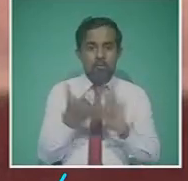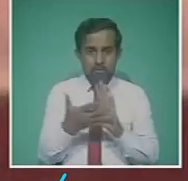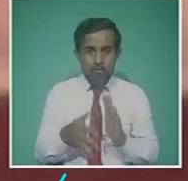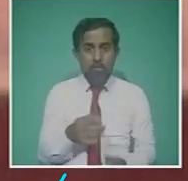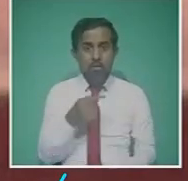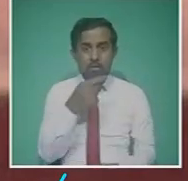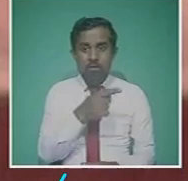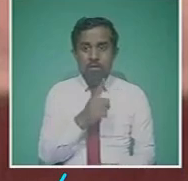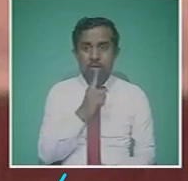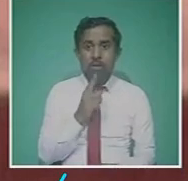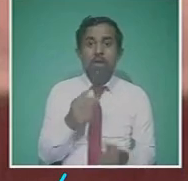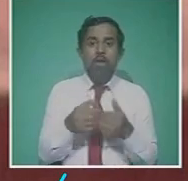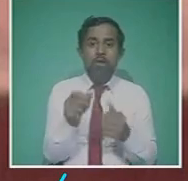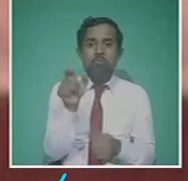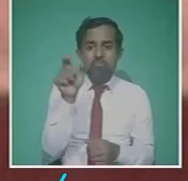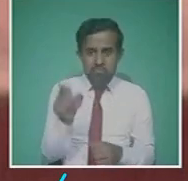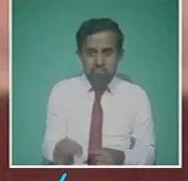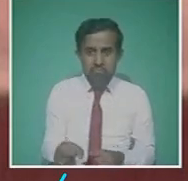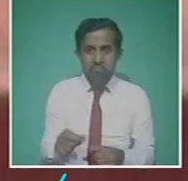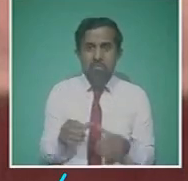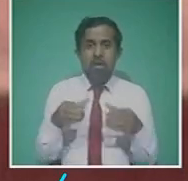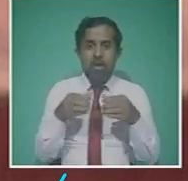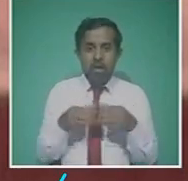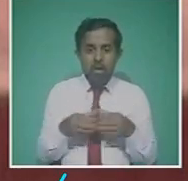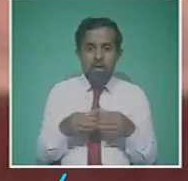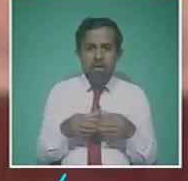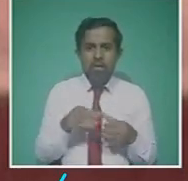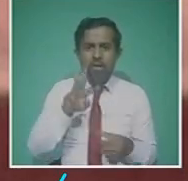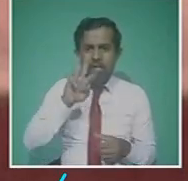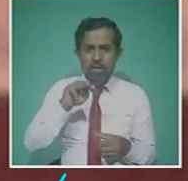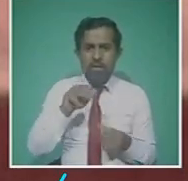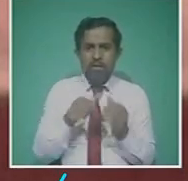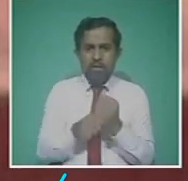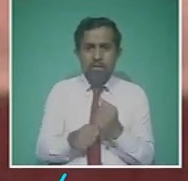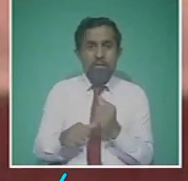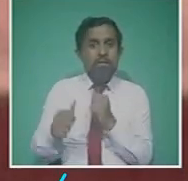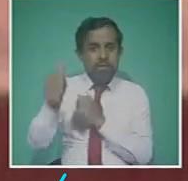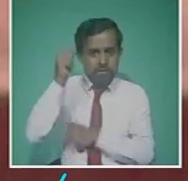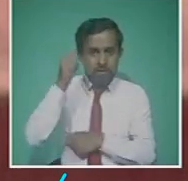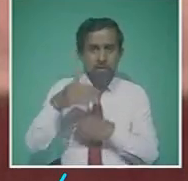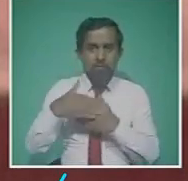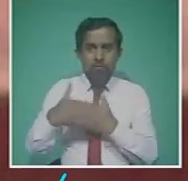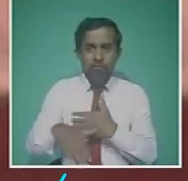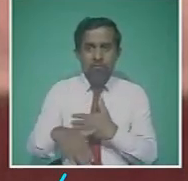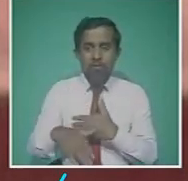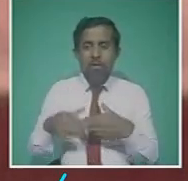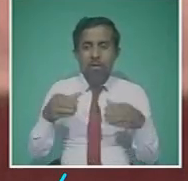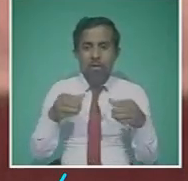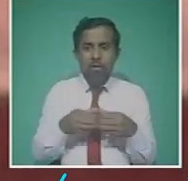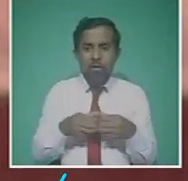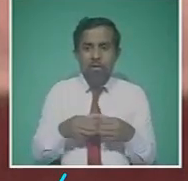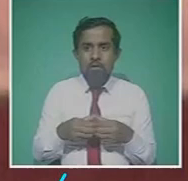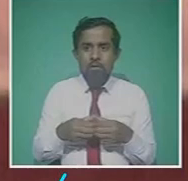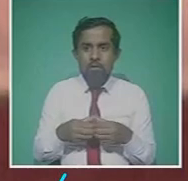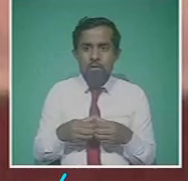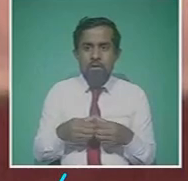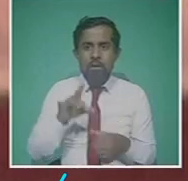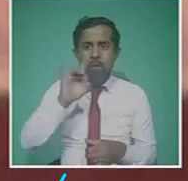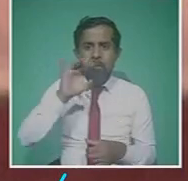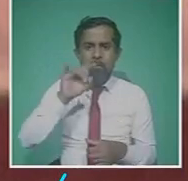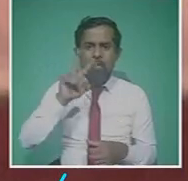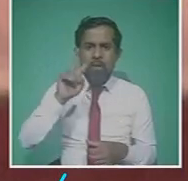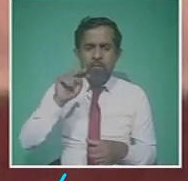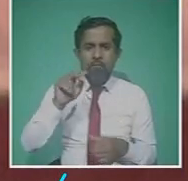yahavalu kiela. Itu mat ke kandai mat tisga anak niyojane karpu kala yatti puna. Itu mat kandai mat pahalwak